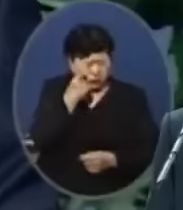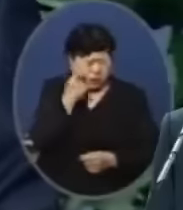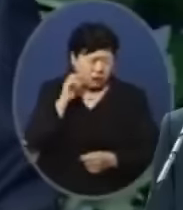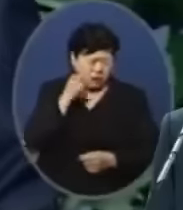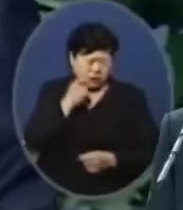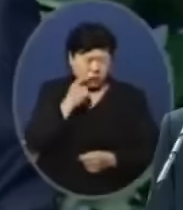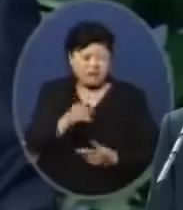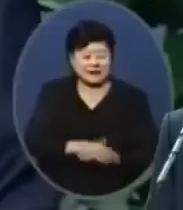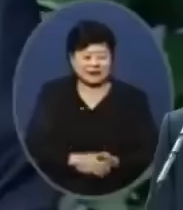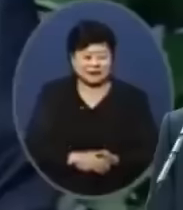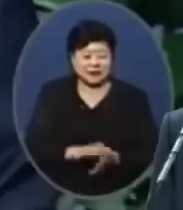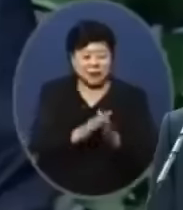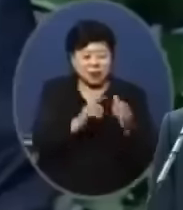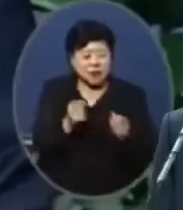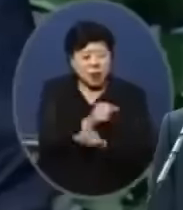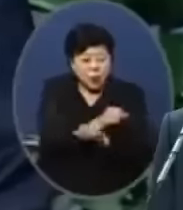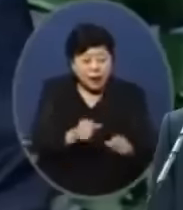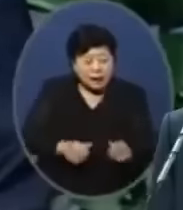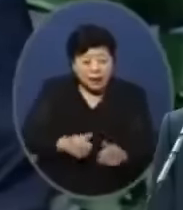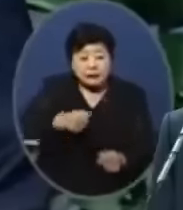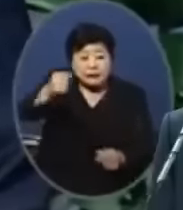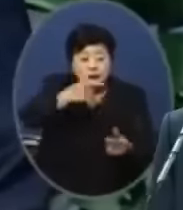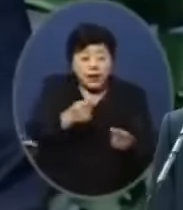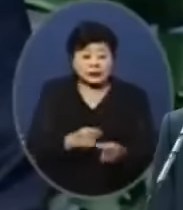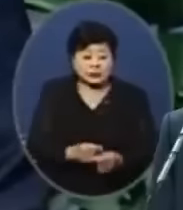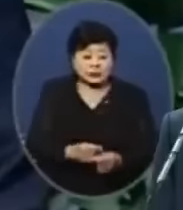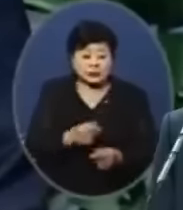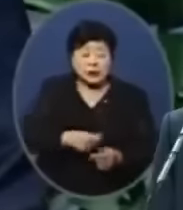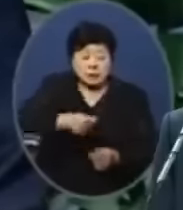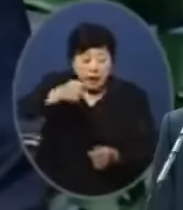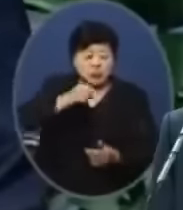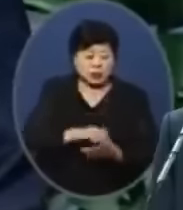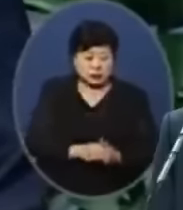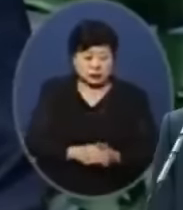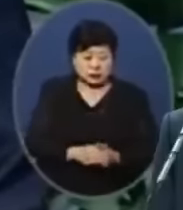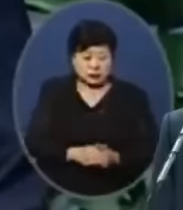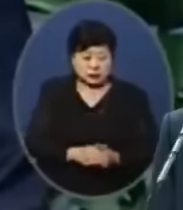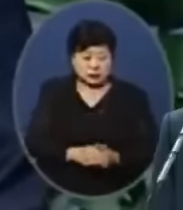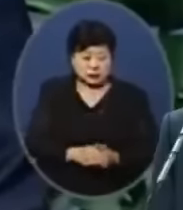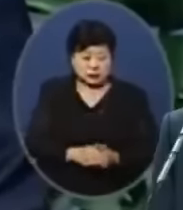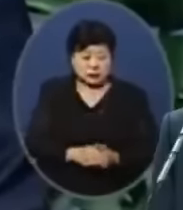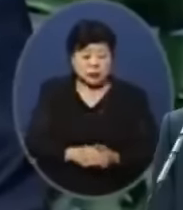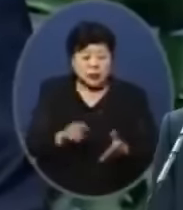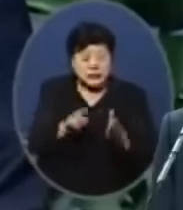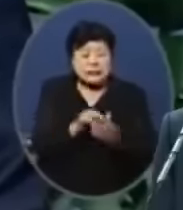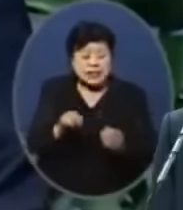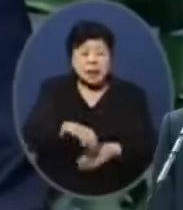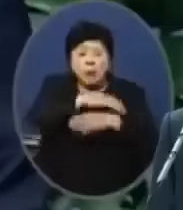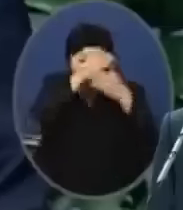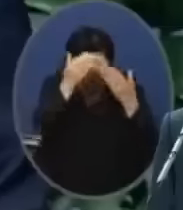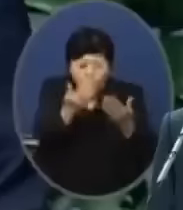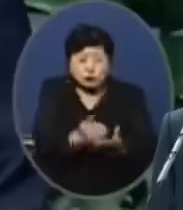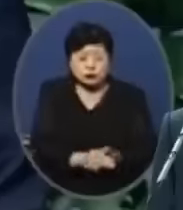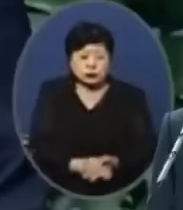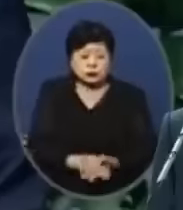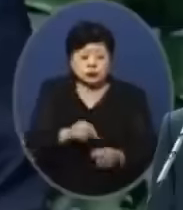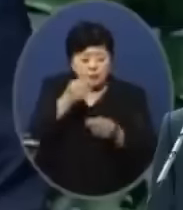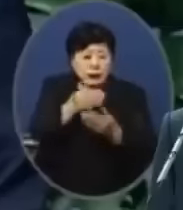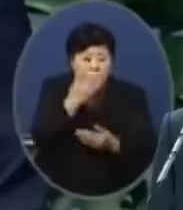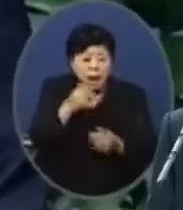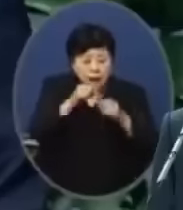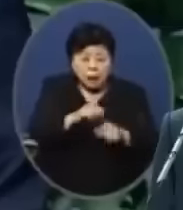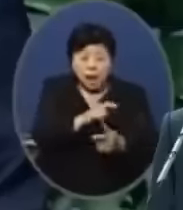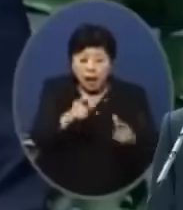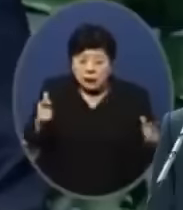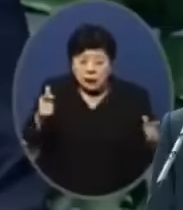모르겠는데요. 모세가 광야에서 뱀을 든 것 같이 이제도 들려야 하느니 이는 누구든지 저를 믿는 자마다 구원을 받고 멸망치